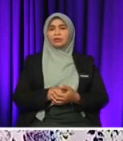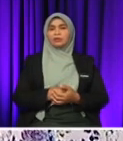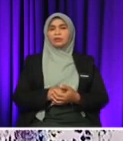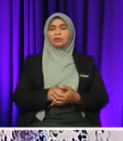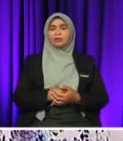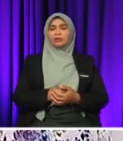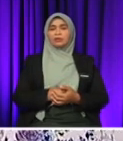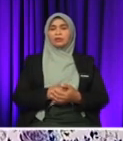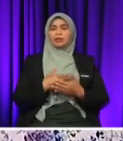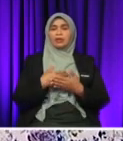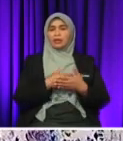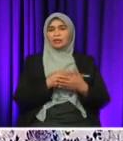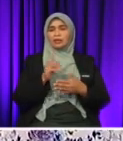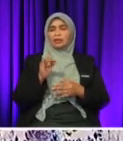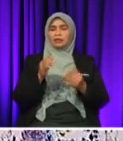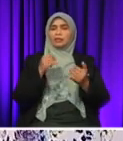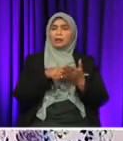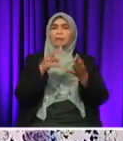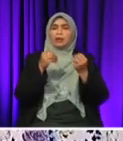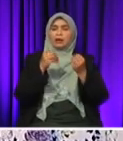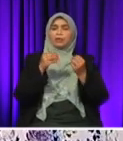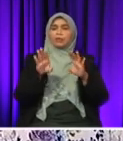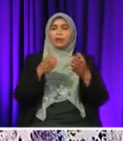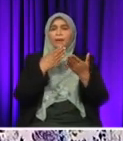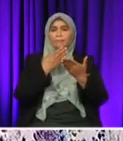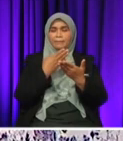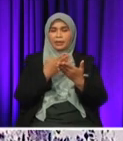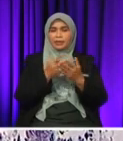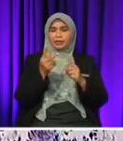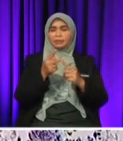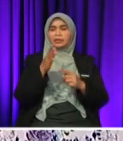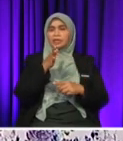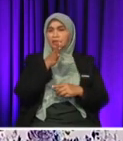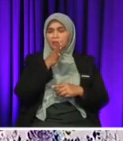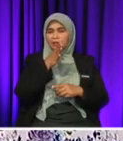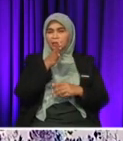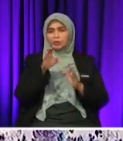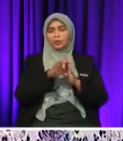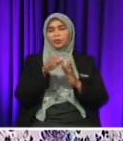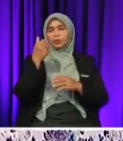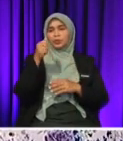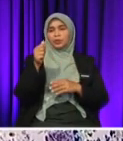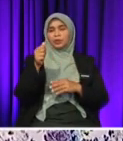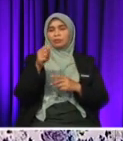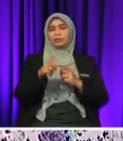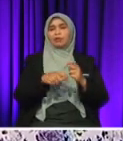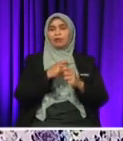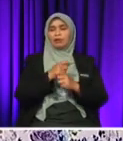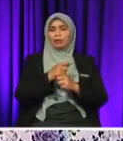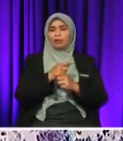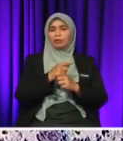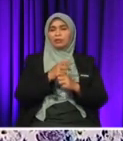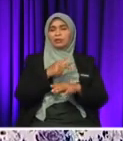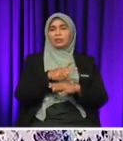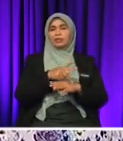saja Ini anak ini mau berbakti kepada ibunya walaupun ibunya dalam keadaan sakit 10 tahun kemudian aku mah kemudian kena angin Ahmad pun dia